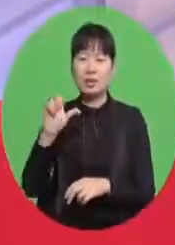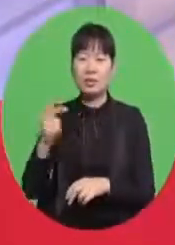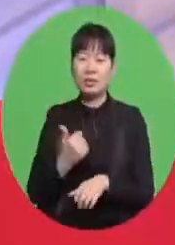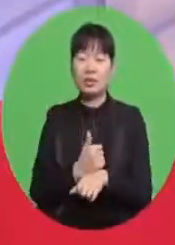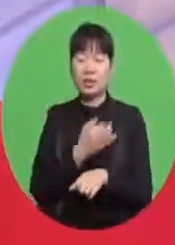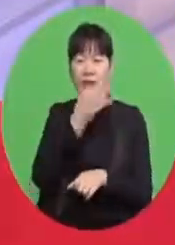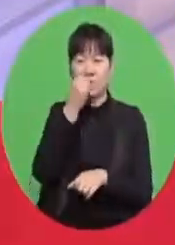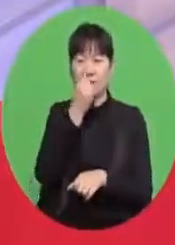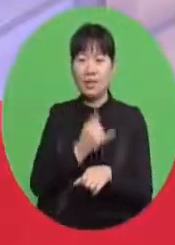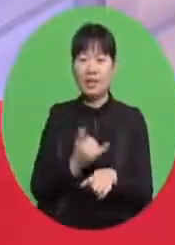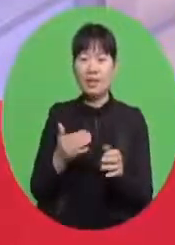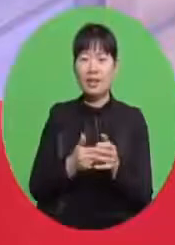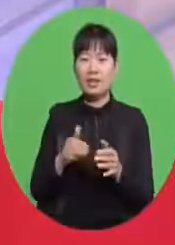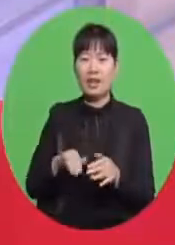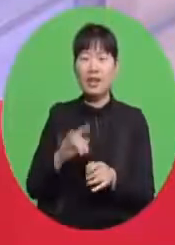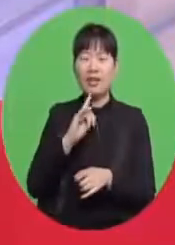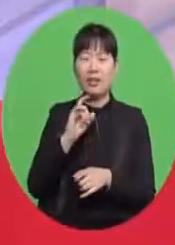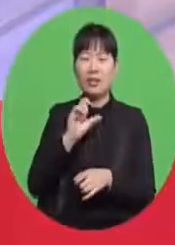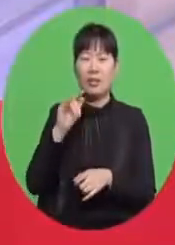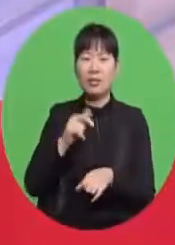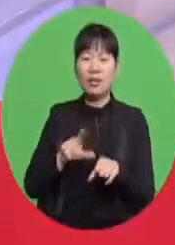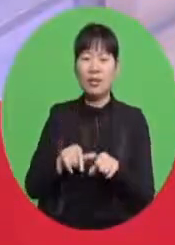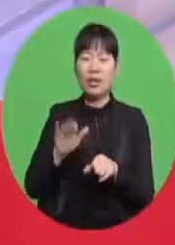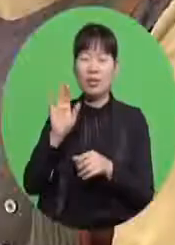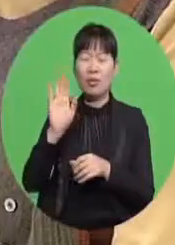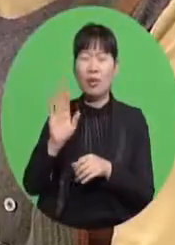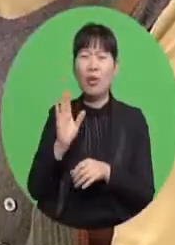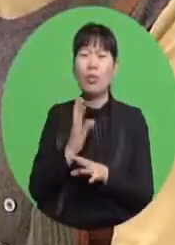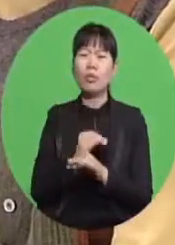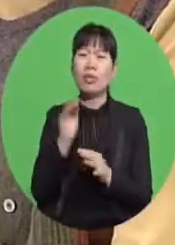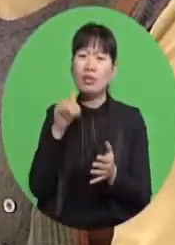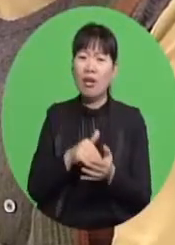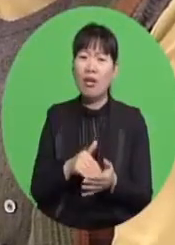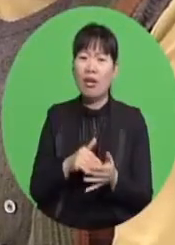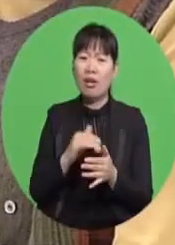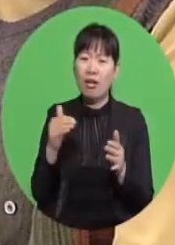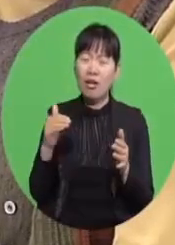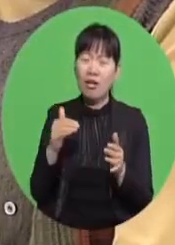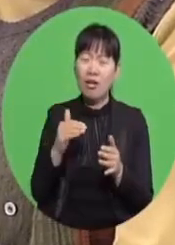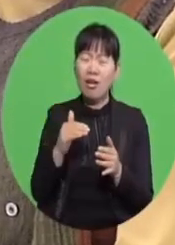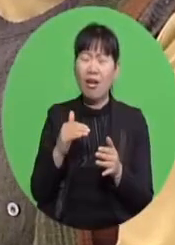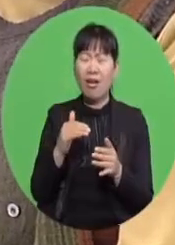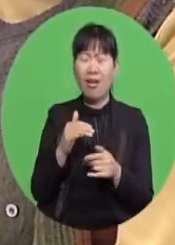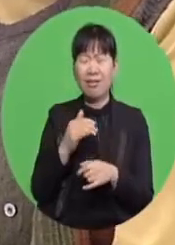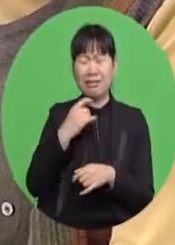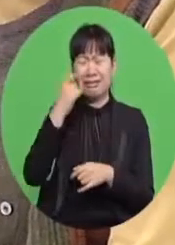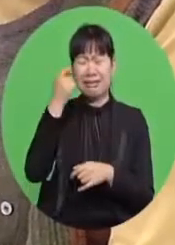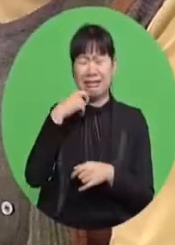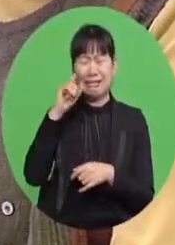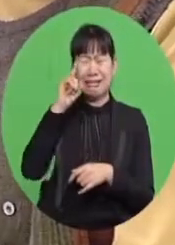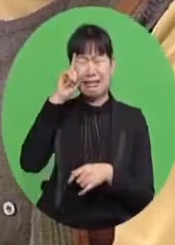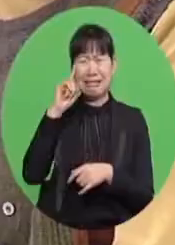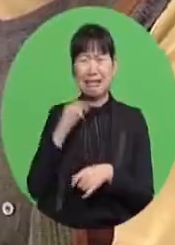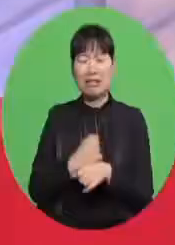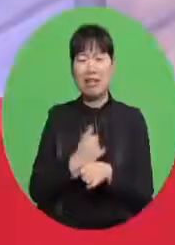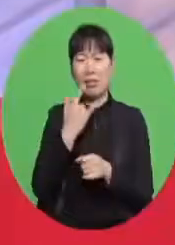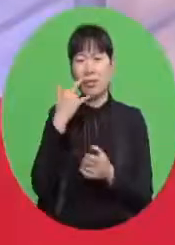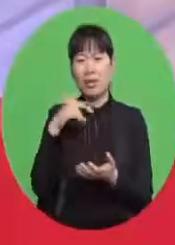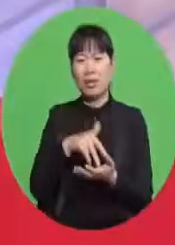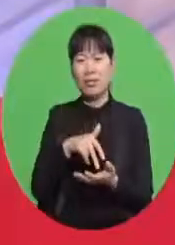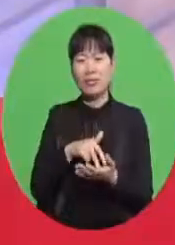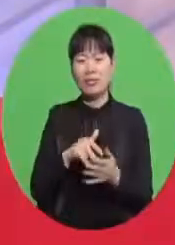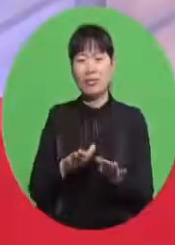하는데 15분 지나면 언제까지 가? 언제 와? 다 왔어? 그래서 징징대기 시작하는 거야. 아 짜증나. 그럼 부모